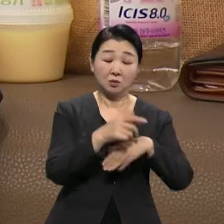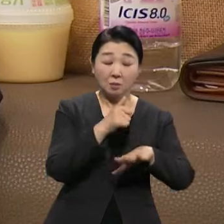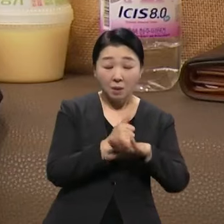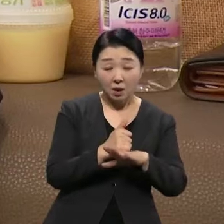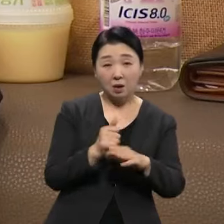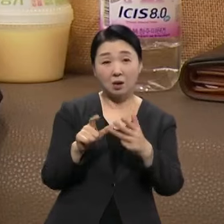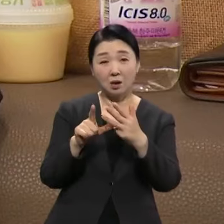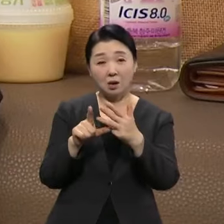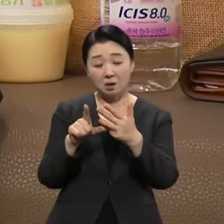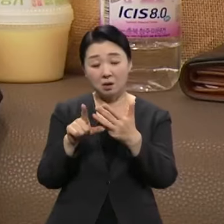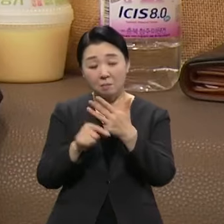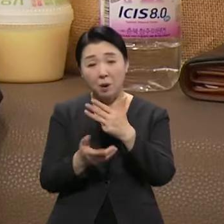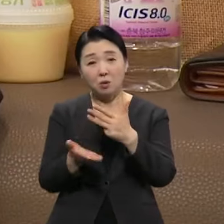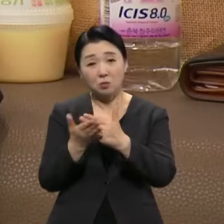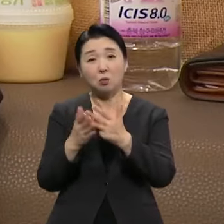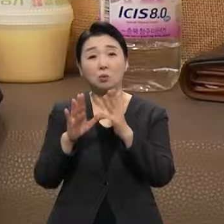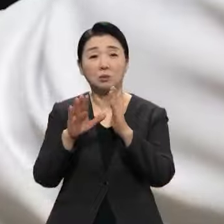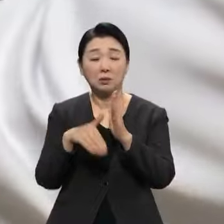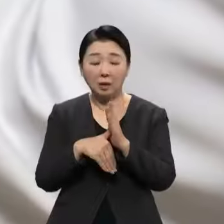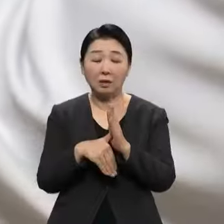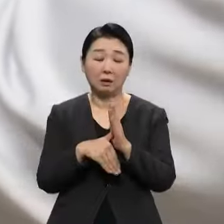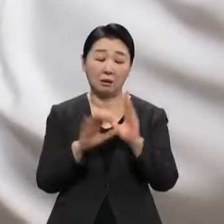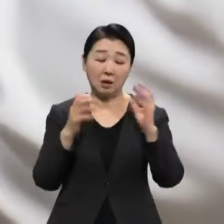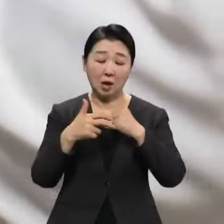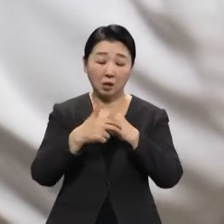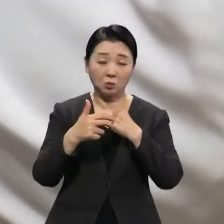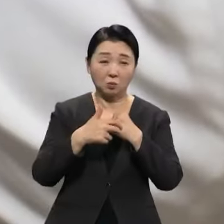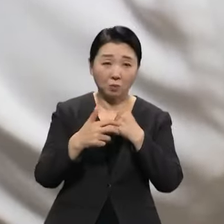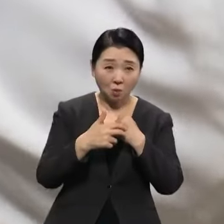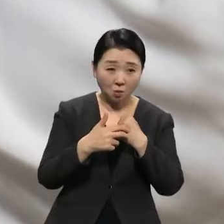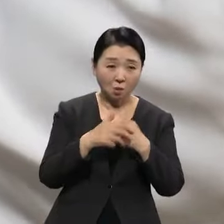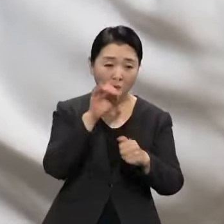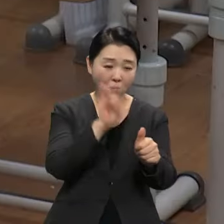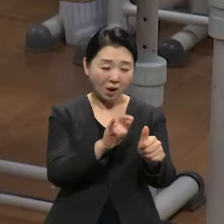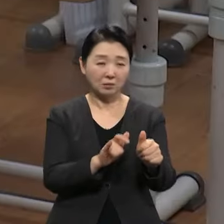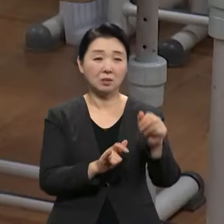아동병원 4두 곳에서 확진된 어린이는 2.8배로